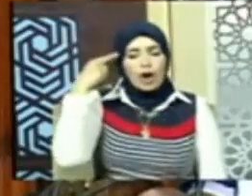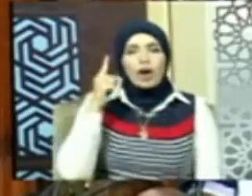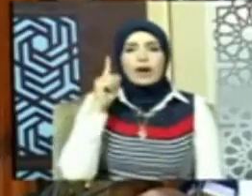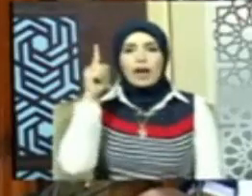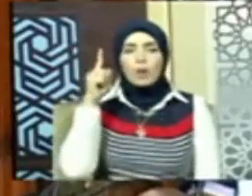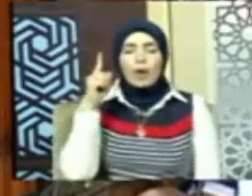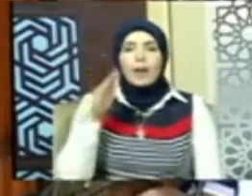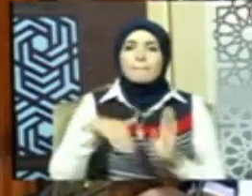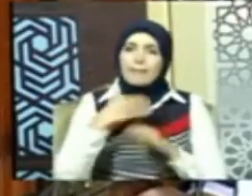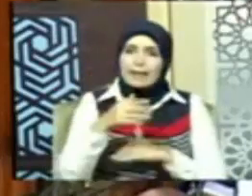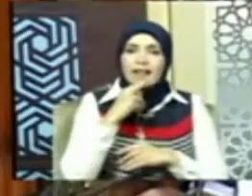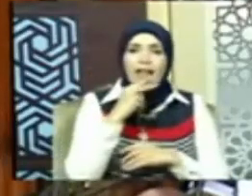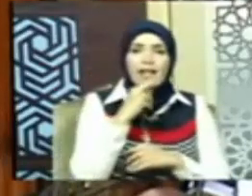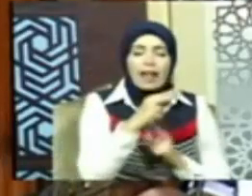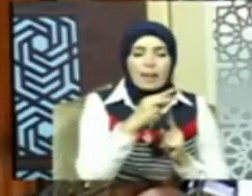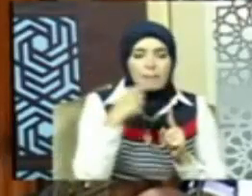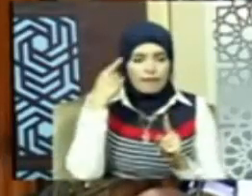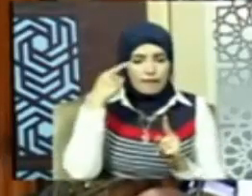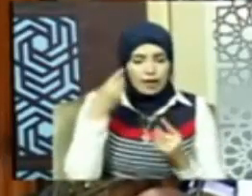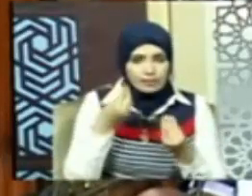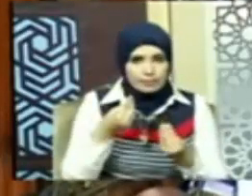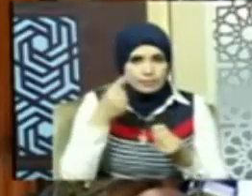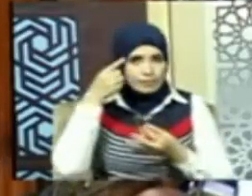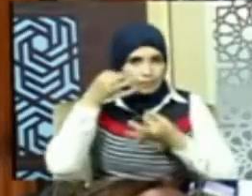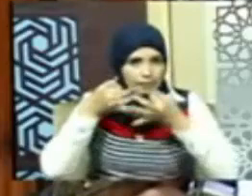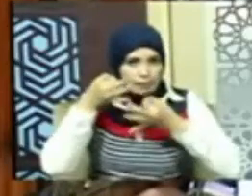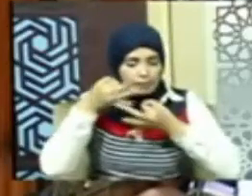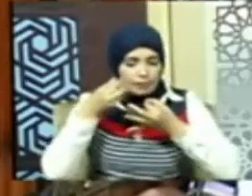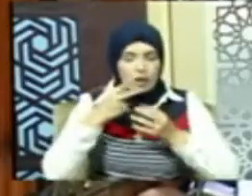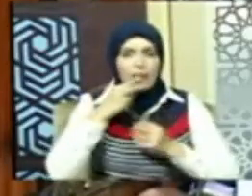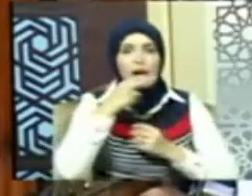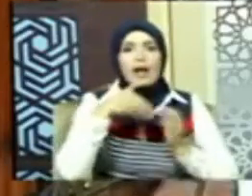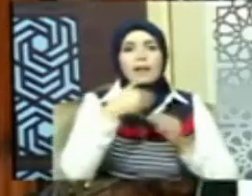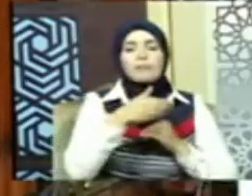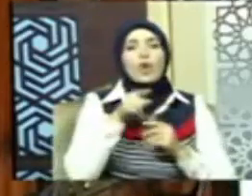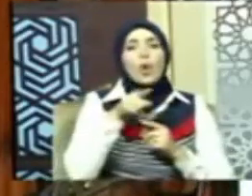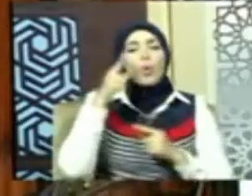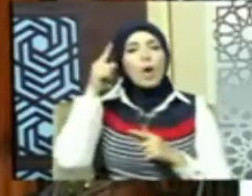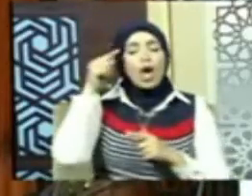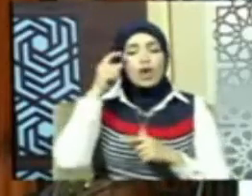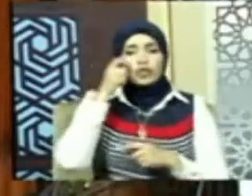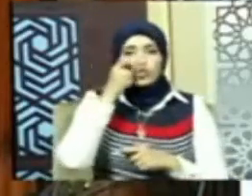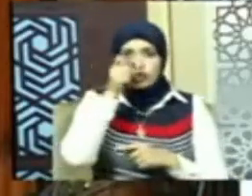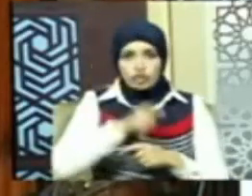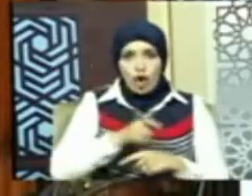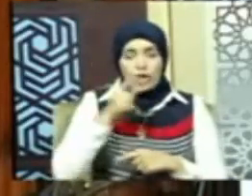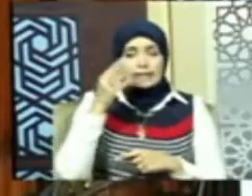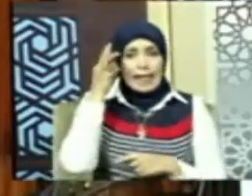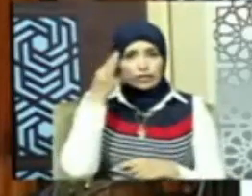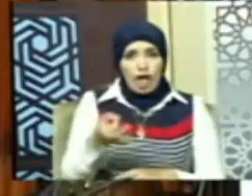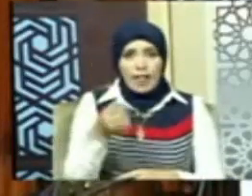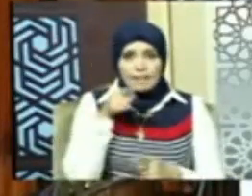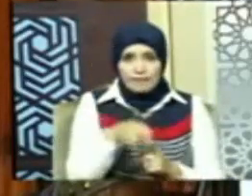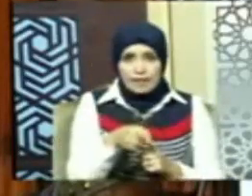والأحمق يتكلم دون أن يفكر. وهناك أمانة الفتوى،